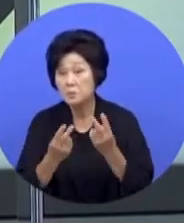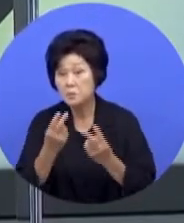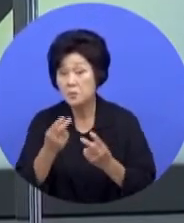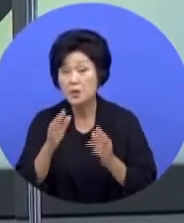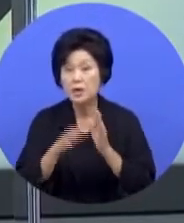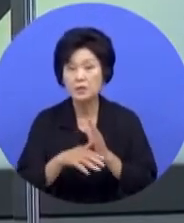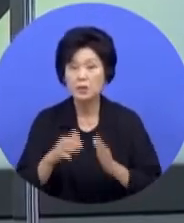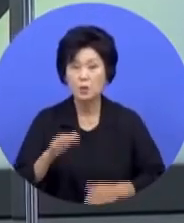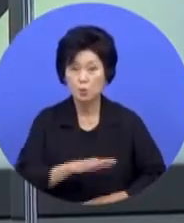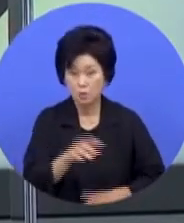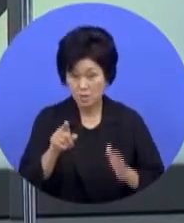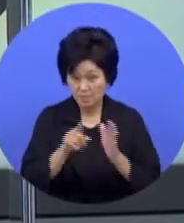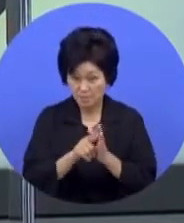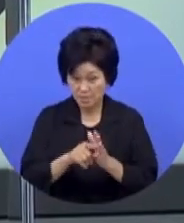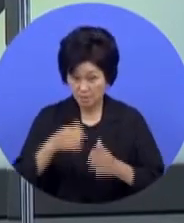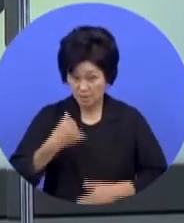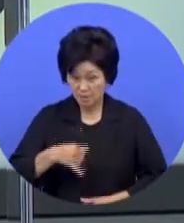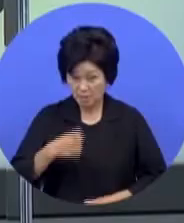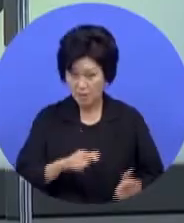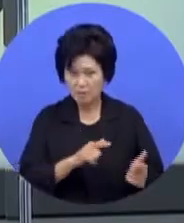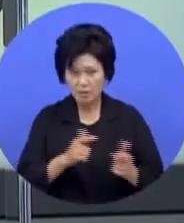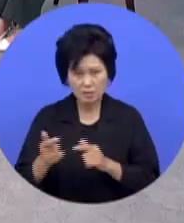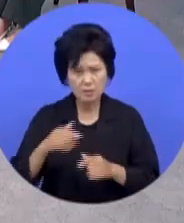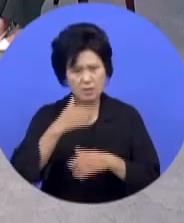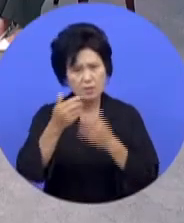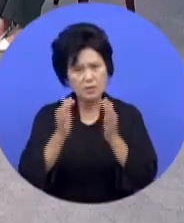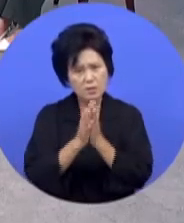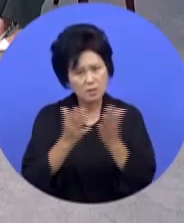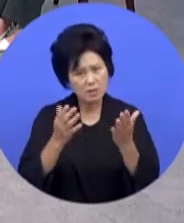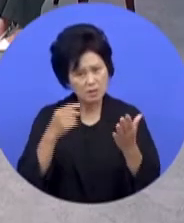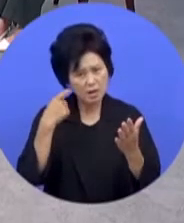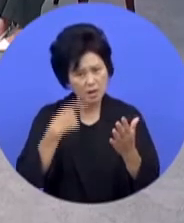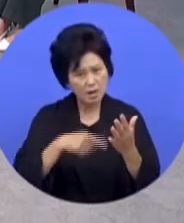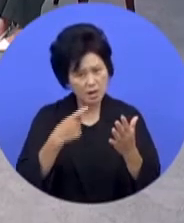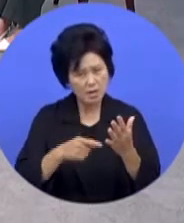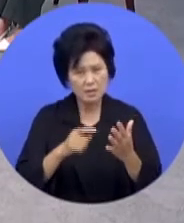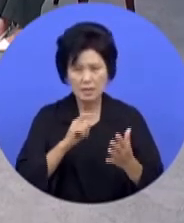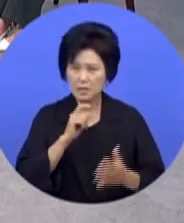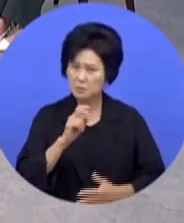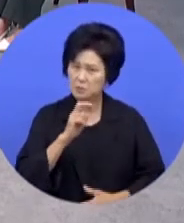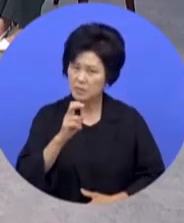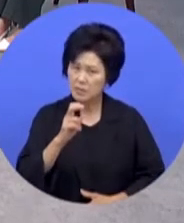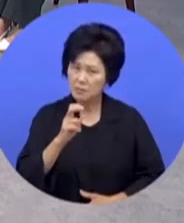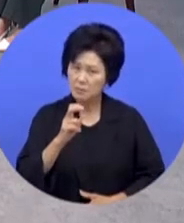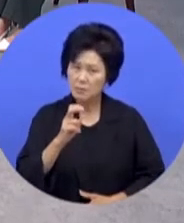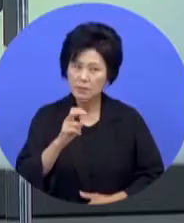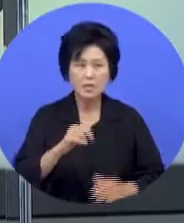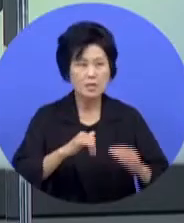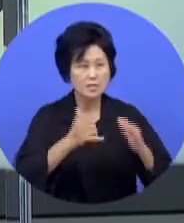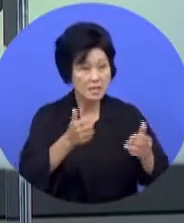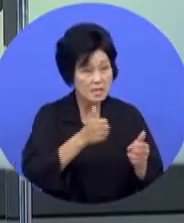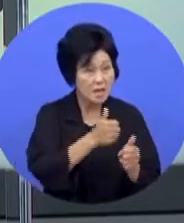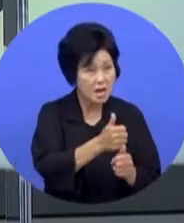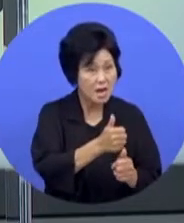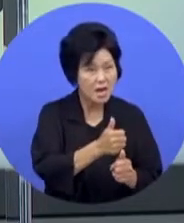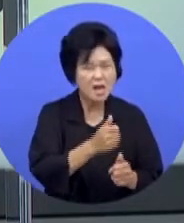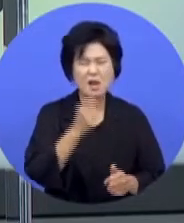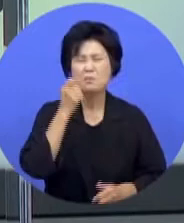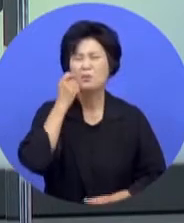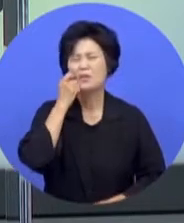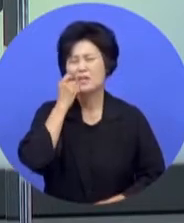교육을 해서 세상을 이겨낼 수 있을까. 원하는 소수라도 우리가 1년 365일 끼고 가르쳐야